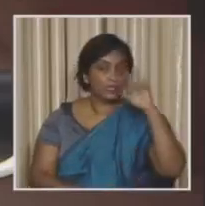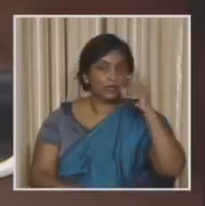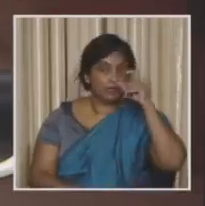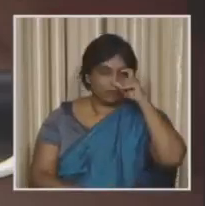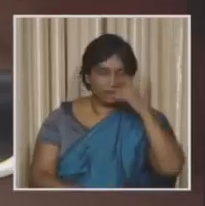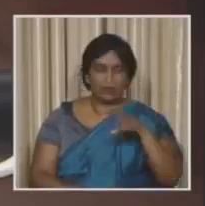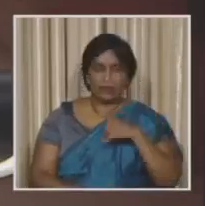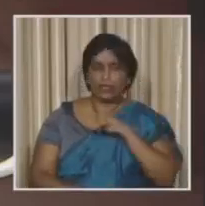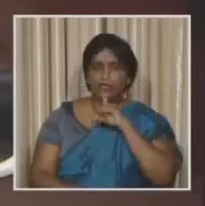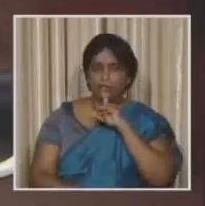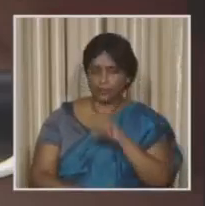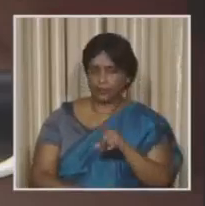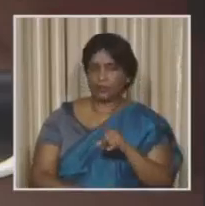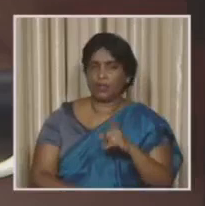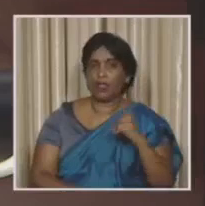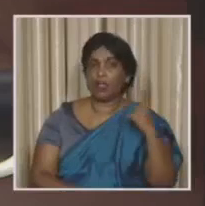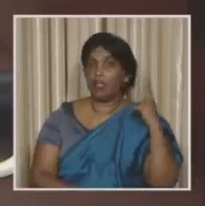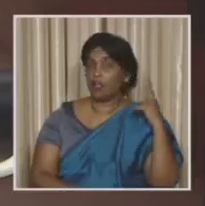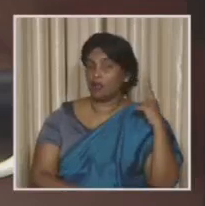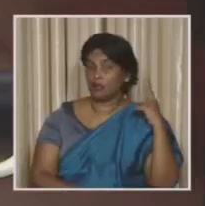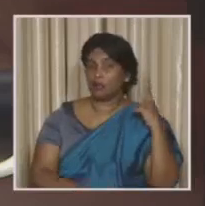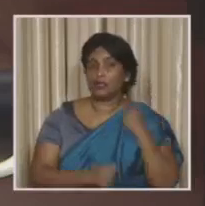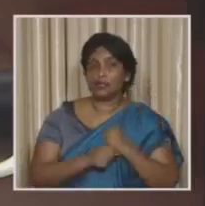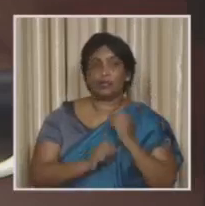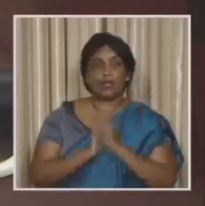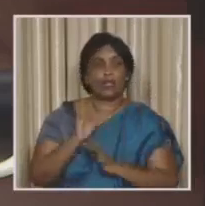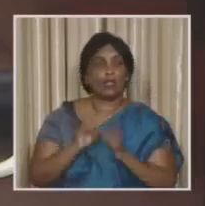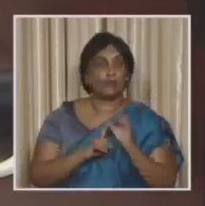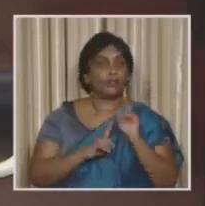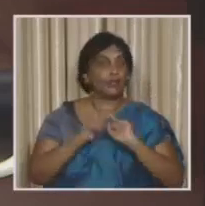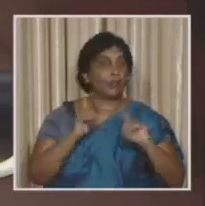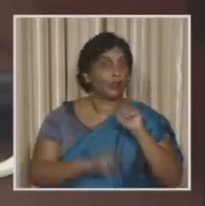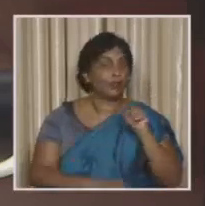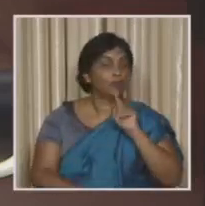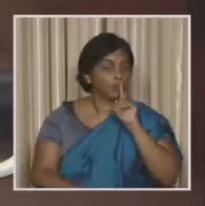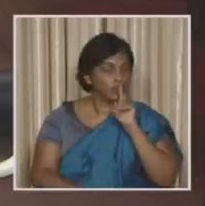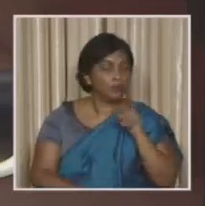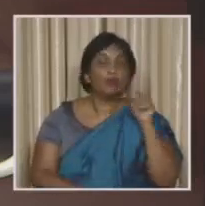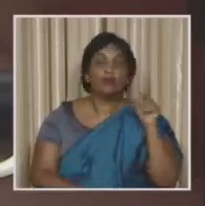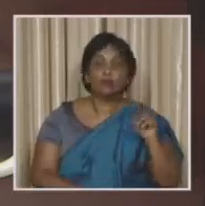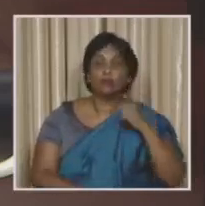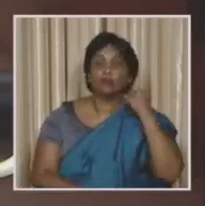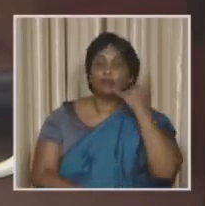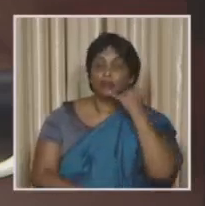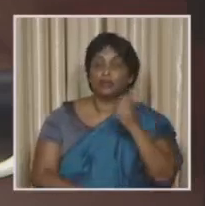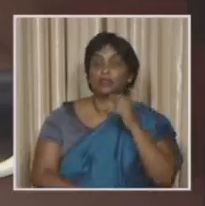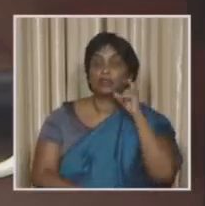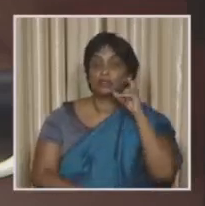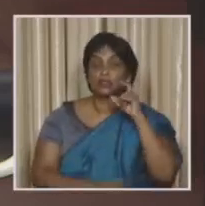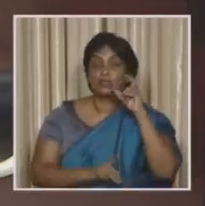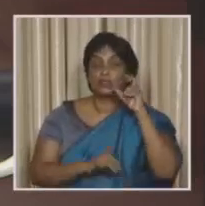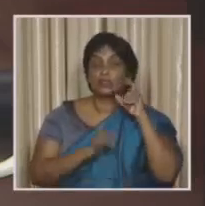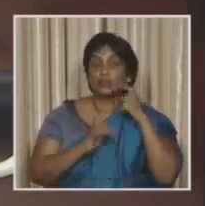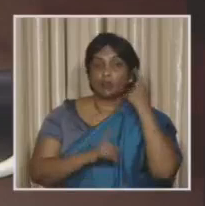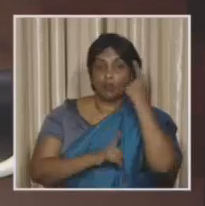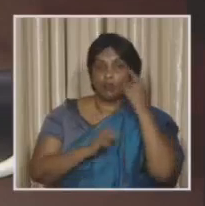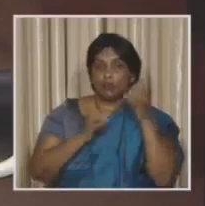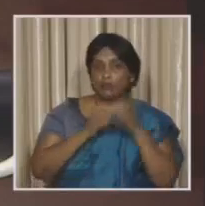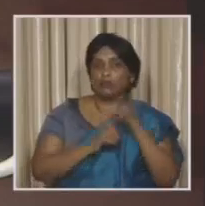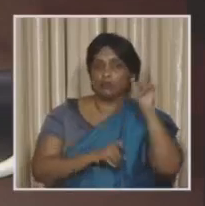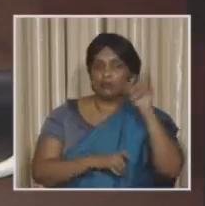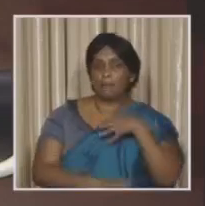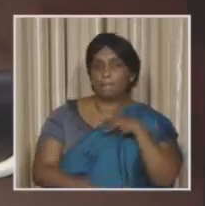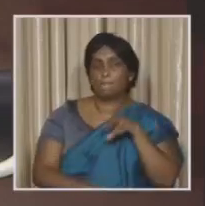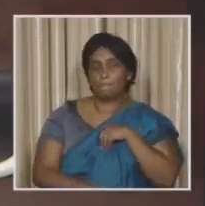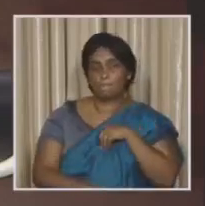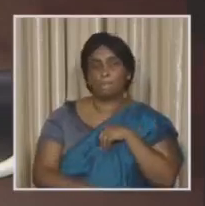කිව්වා ආරක්ෂක රාජ්‍ය මාත්‍රේ පාර්ලිමේන්තුවද කිව්වා ඒ කතා කරලා තිබෙන්නේ බුද්ධ්‍යංශ නිලධාරී කියලා ඔහු පිළිගත්තා මේ